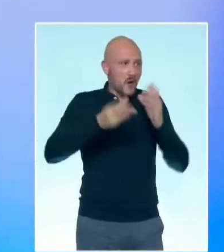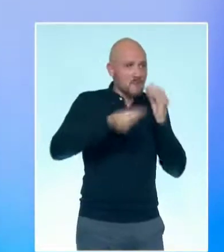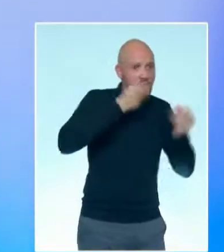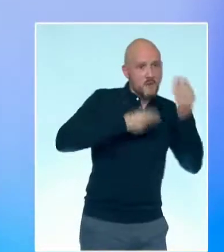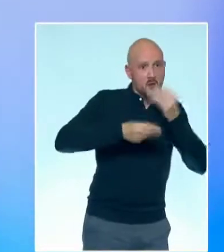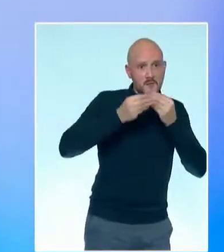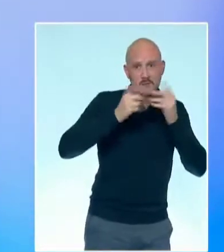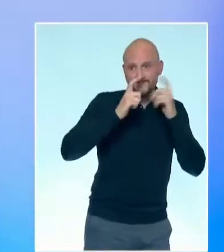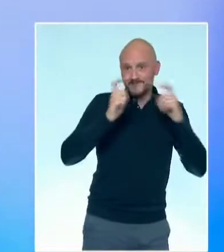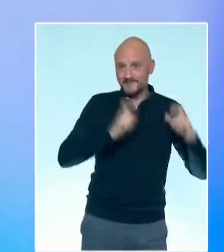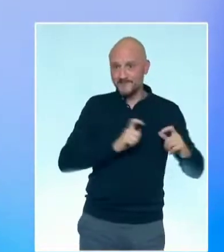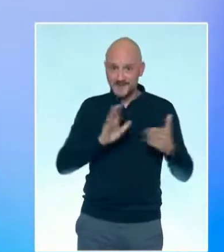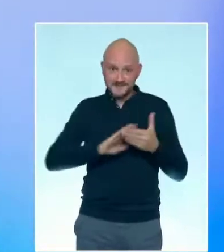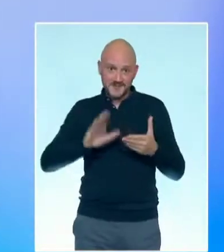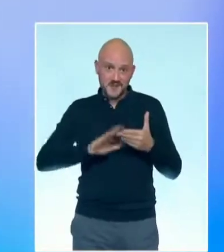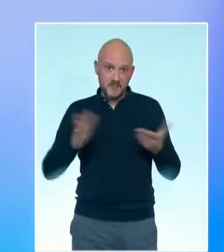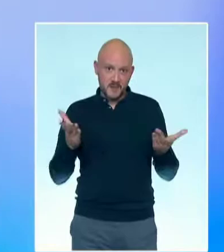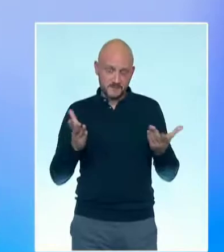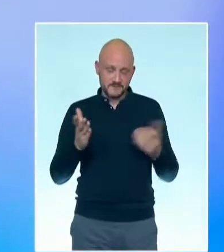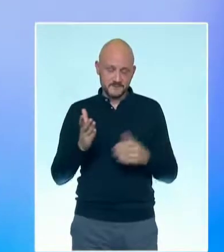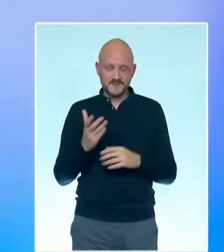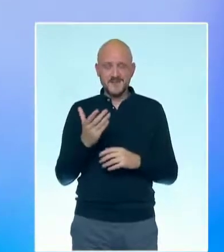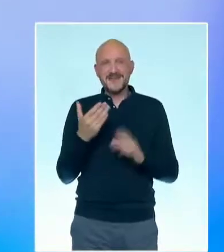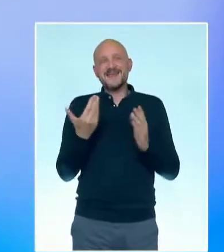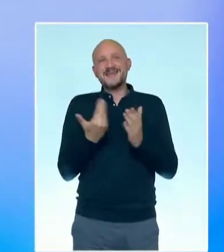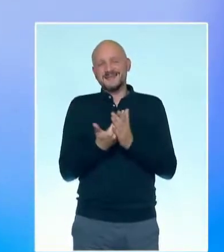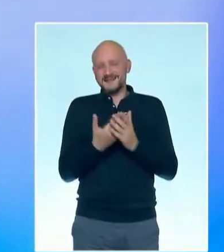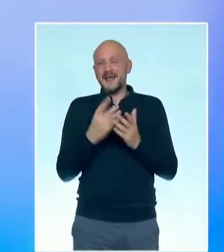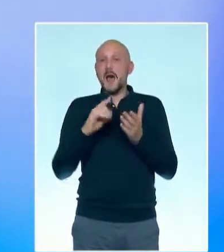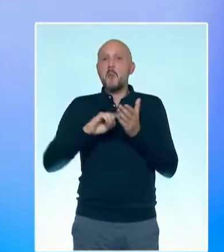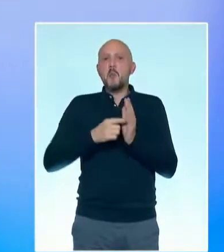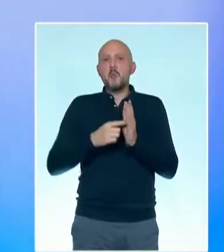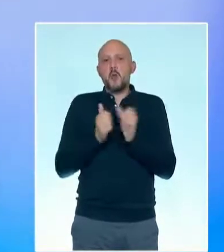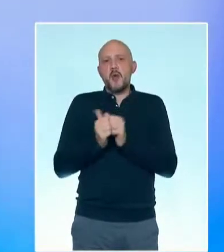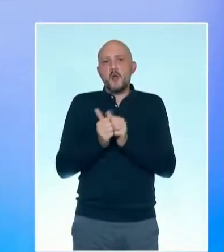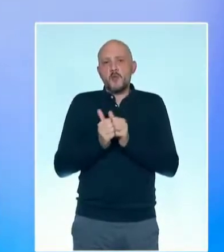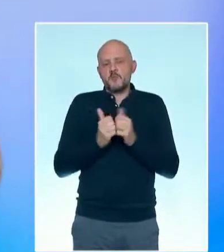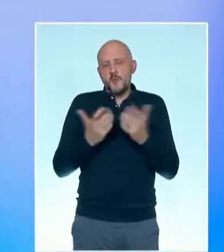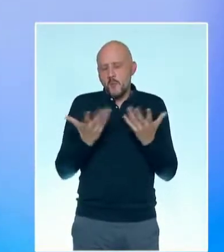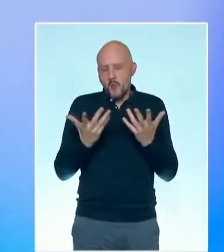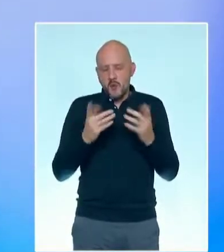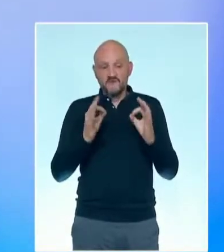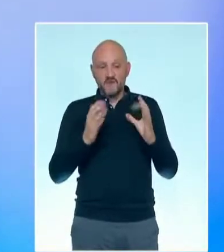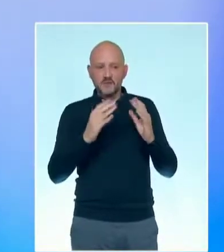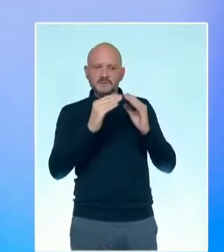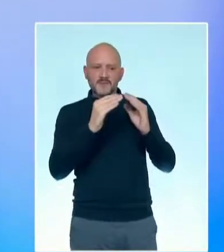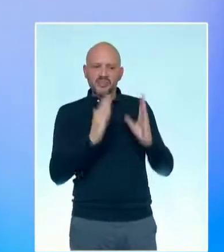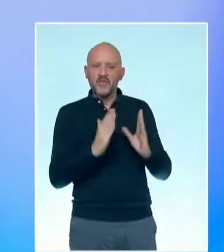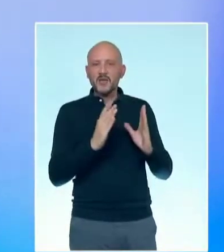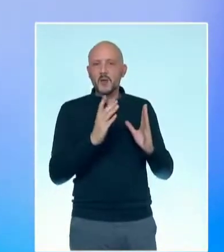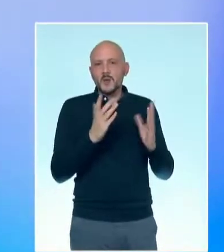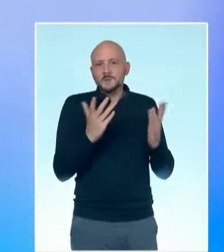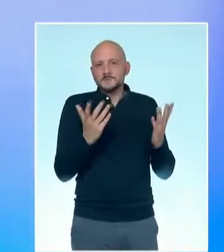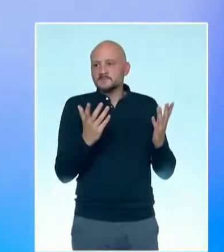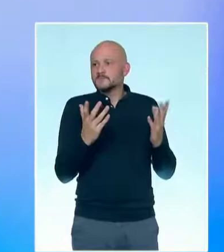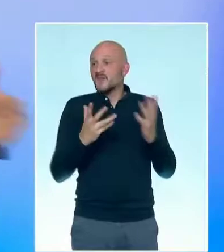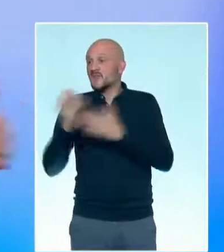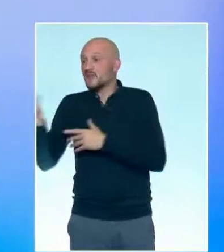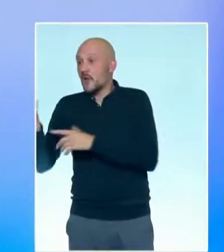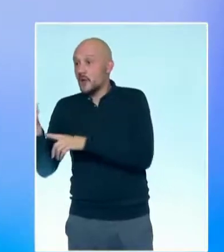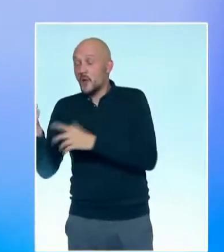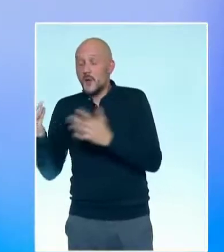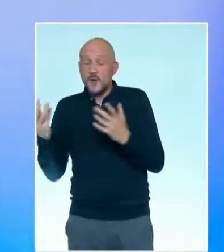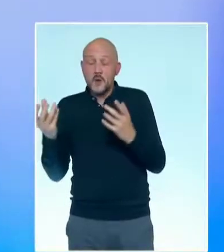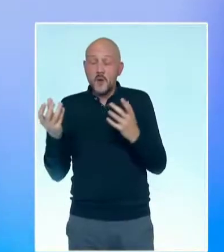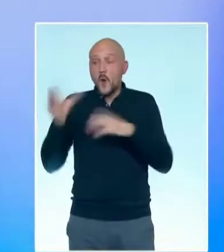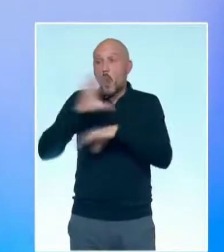trappes. A fortiori, si c'est à l'intérieur, mais je veux dire. A fortiori, la responsabilité aussi, qui nous incombe et, voilà, et qui nous décombe. Vous faites, il fait vraiment penser